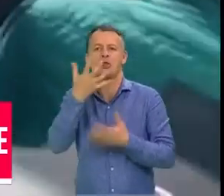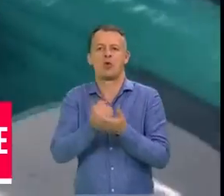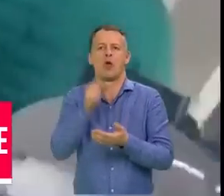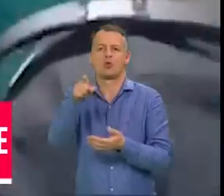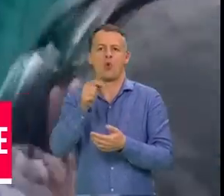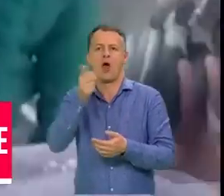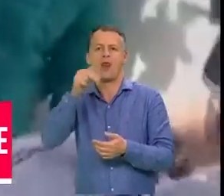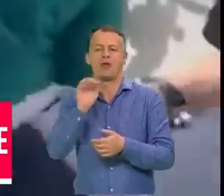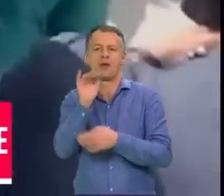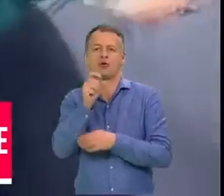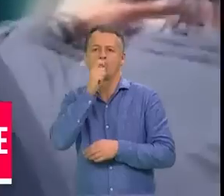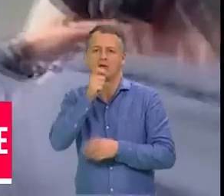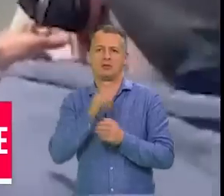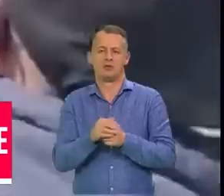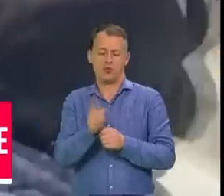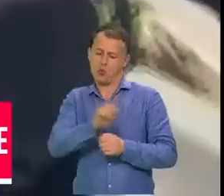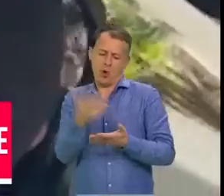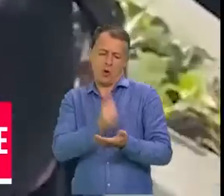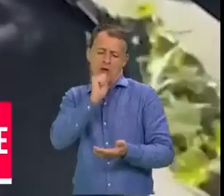niciun medicament.